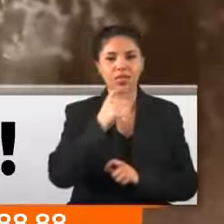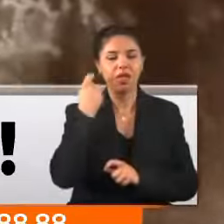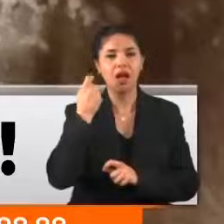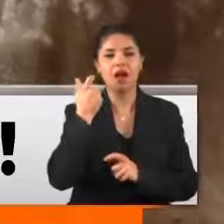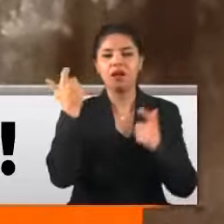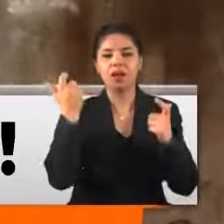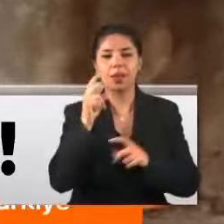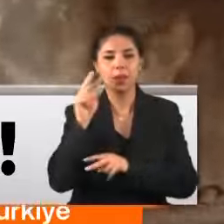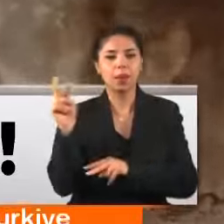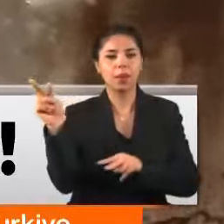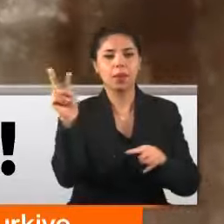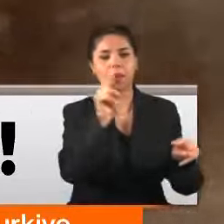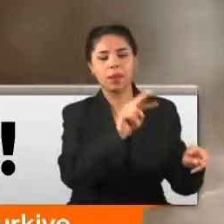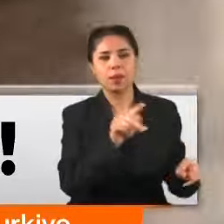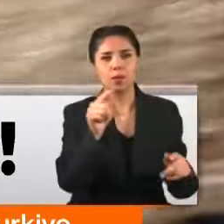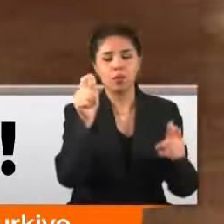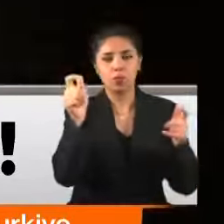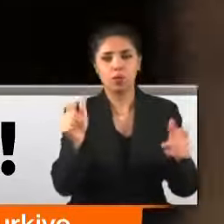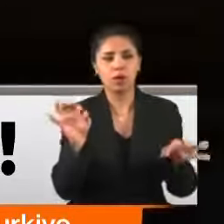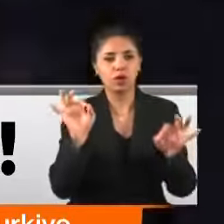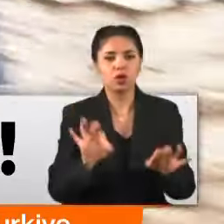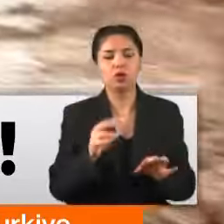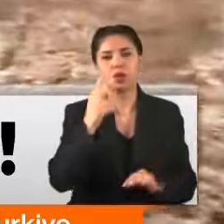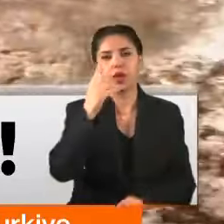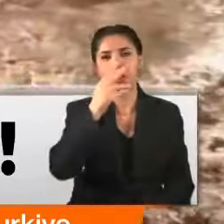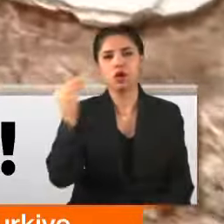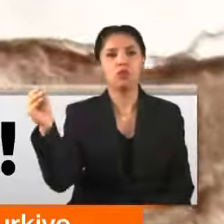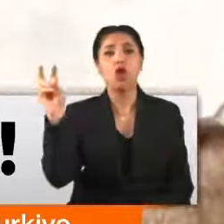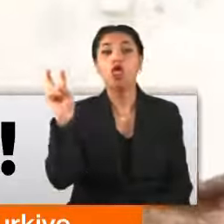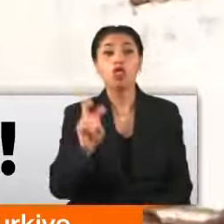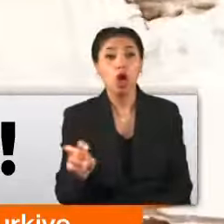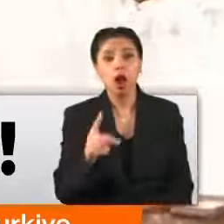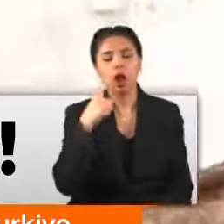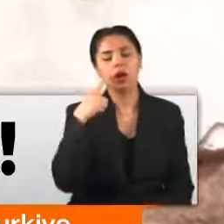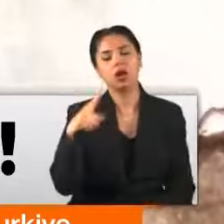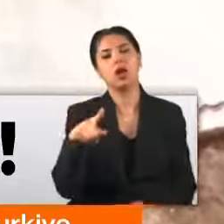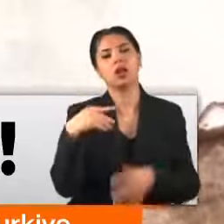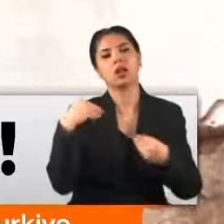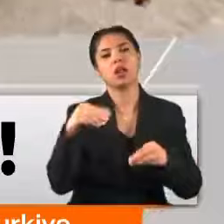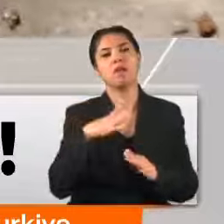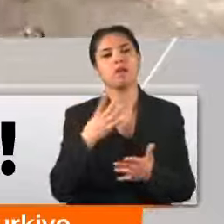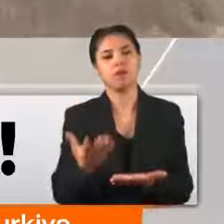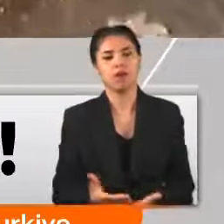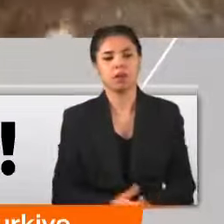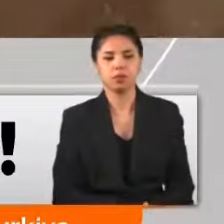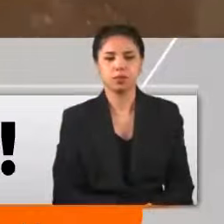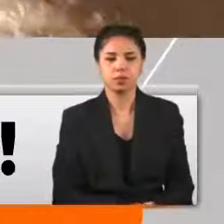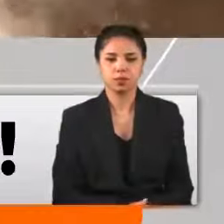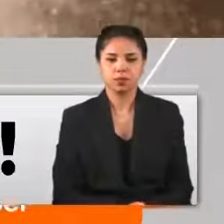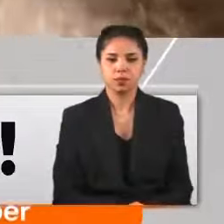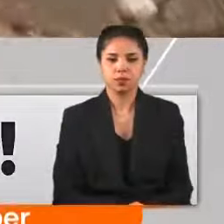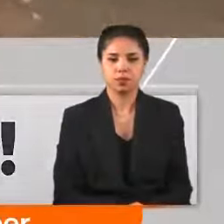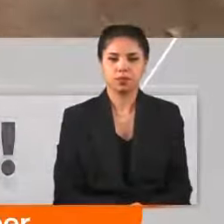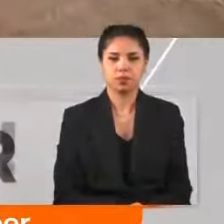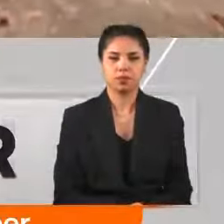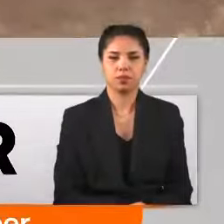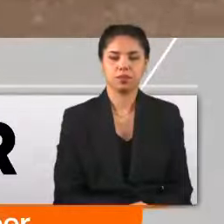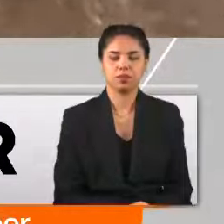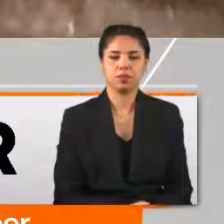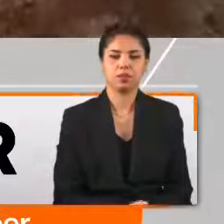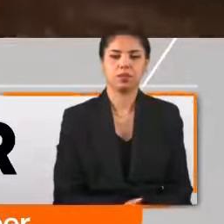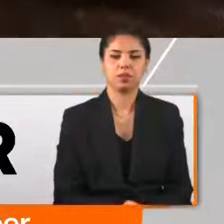görmek mümkün. Ve burası şu anda 2 milyon dolara alıcı bekliyor. Burası bana amcamdan kalma.